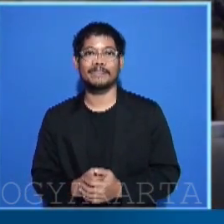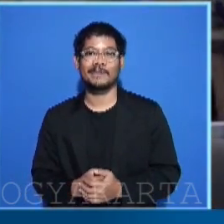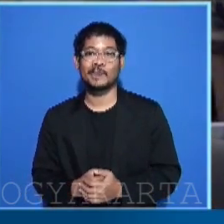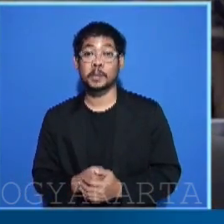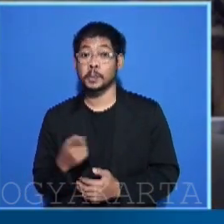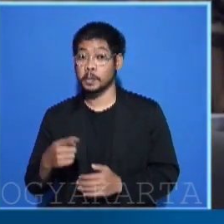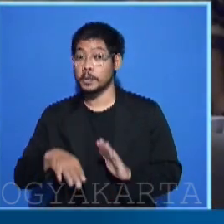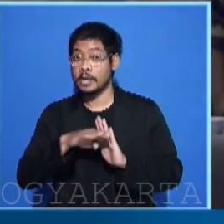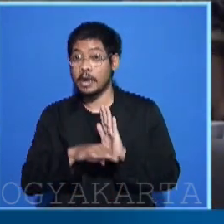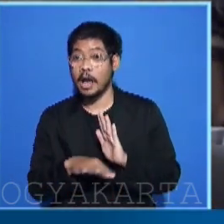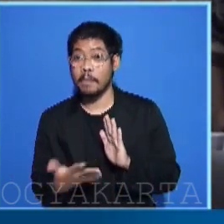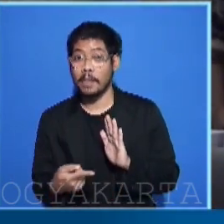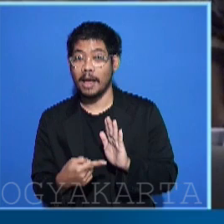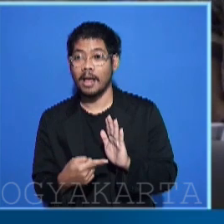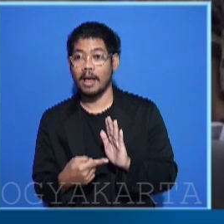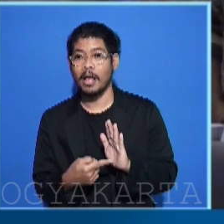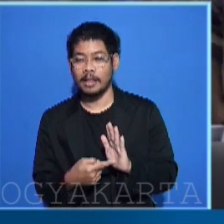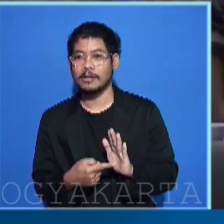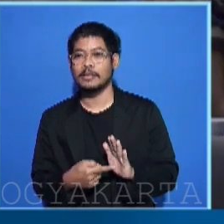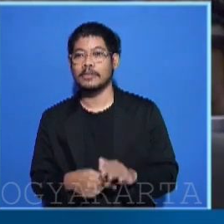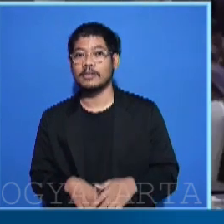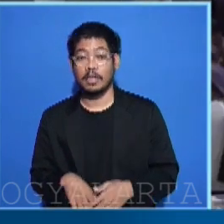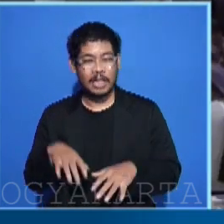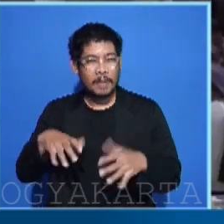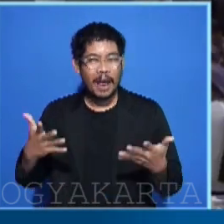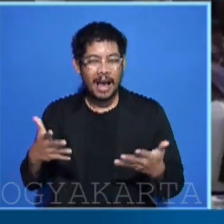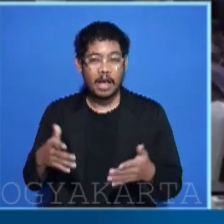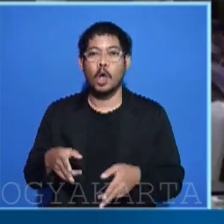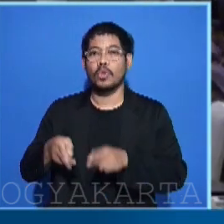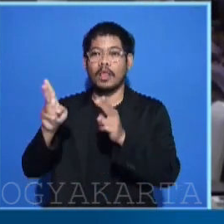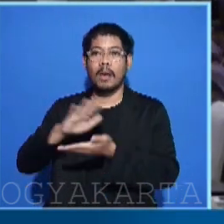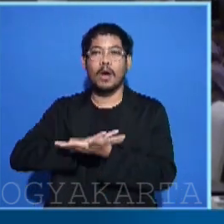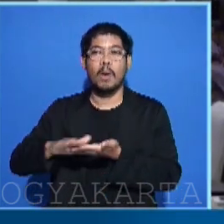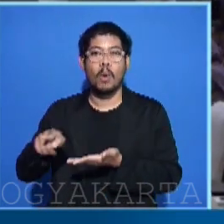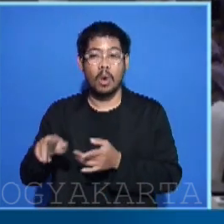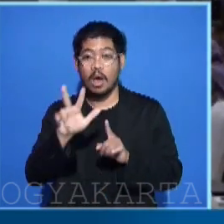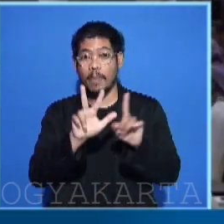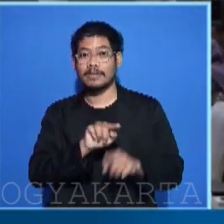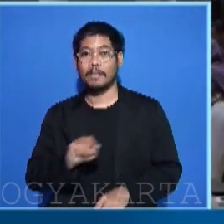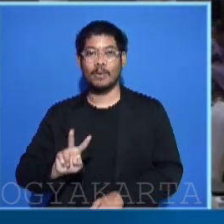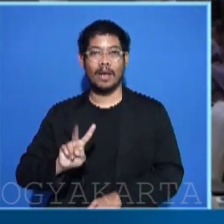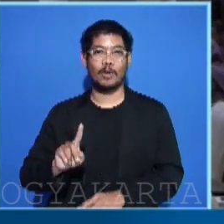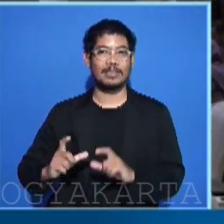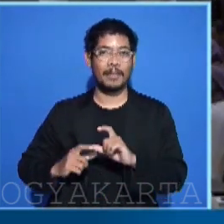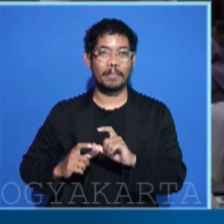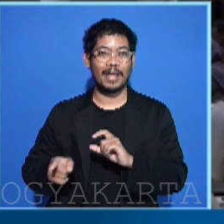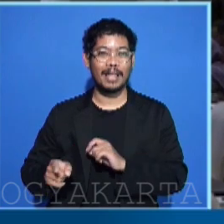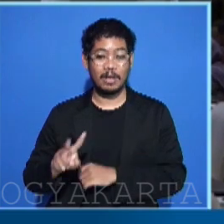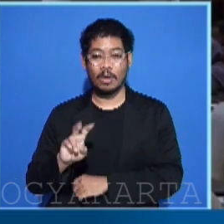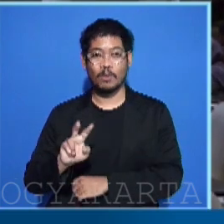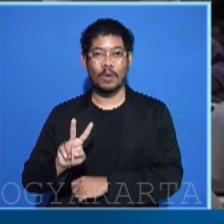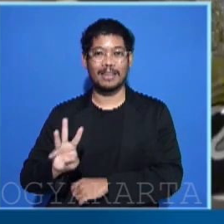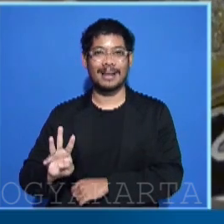Acara yang digelar di Ballroom Hotel Ambarukmo, Yogyakarta ini berlangsung pada tanggal 18 hingga 21 September